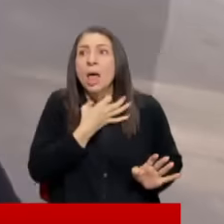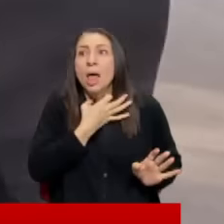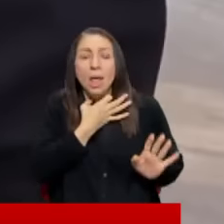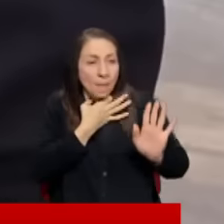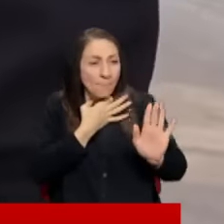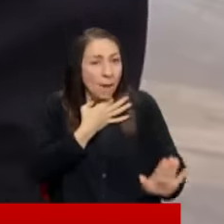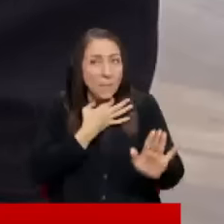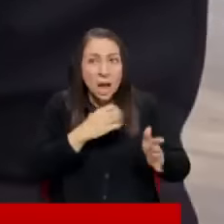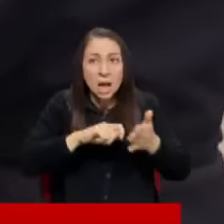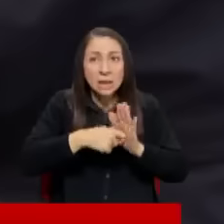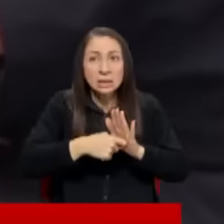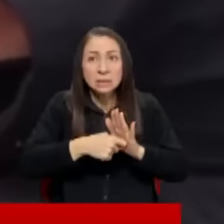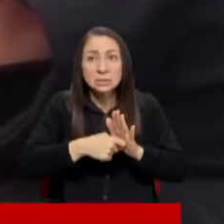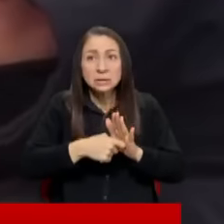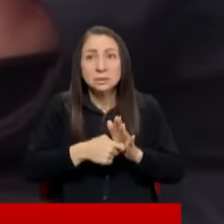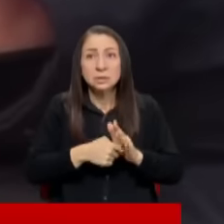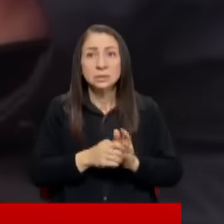kaldı.